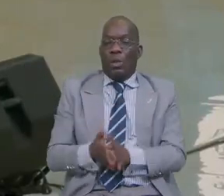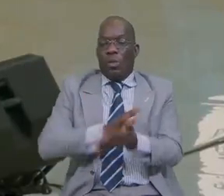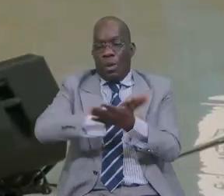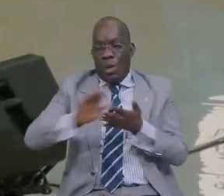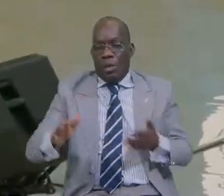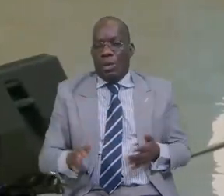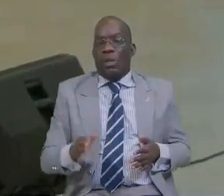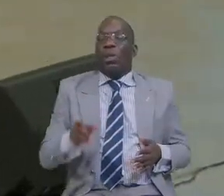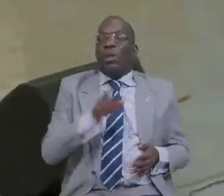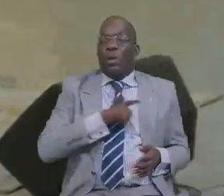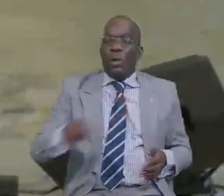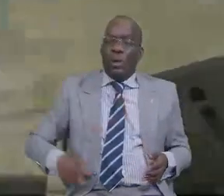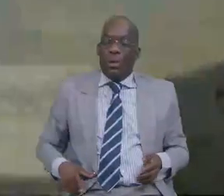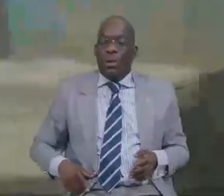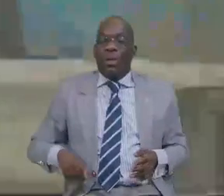veux envoyer.